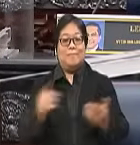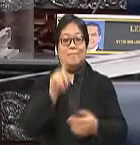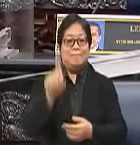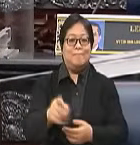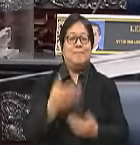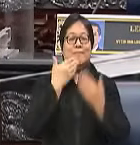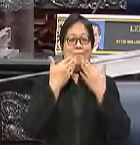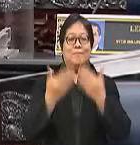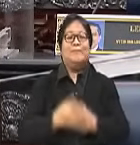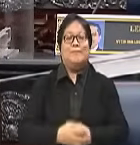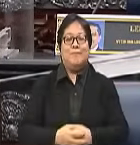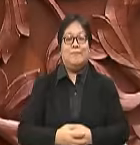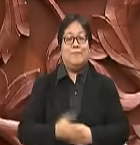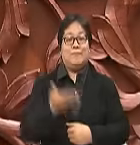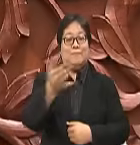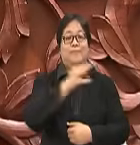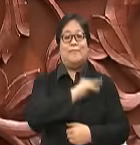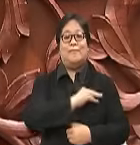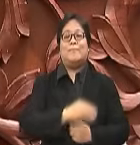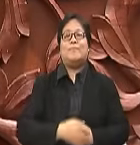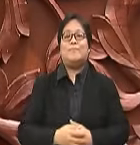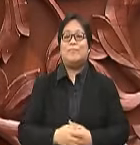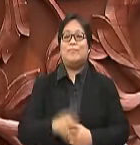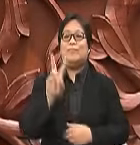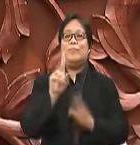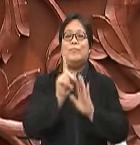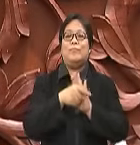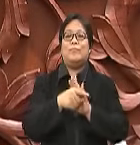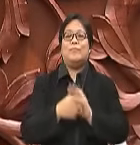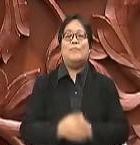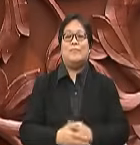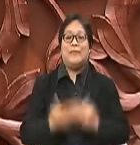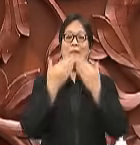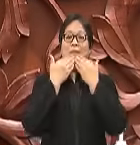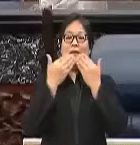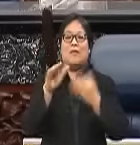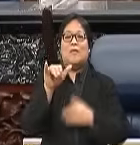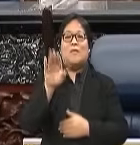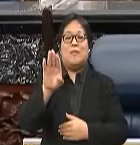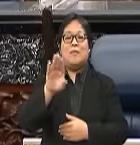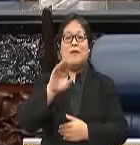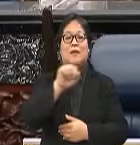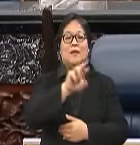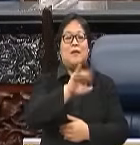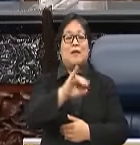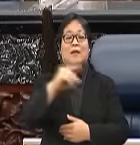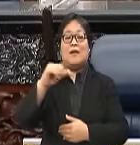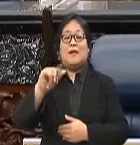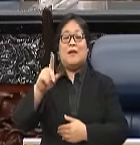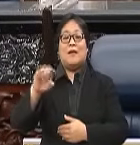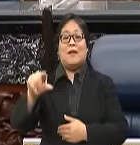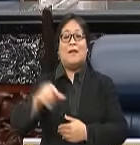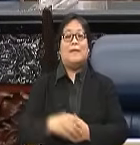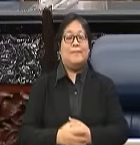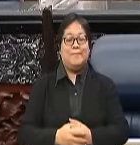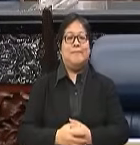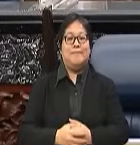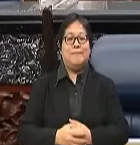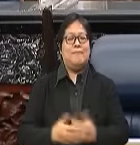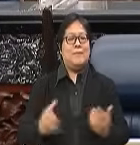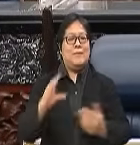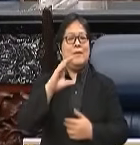sistem kepangkatan kilo menyesuaikan 2 menit terima kasih ya Mohammad Srigading untuk